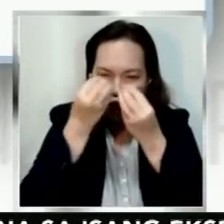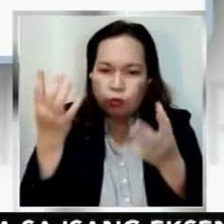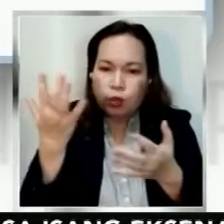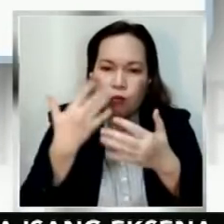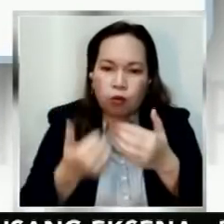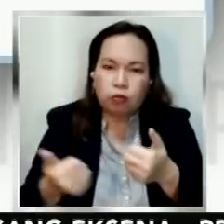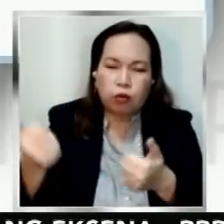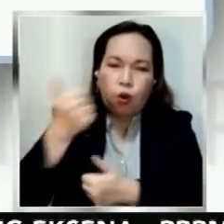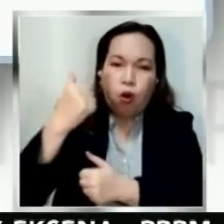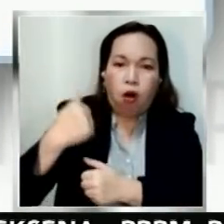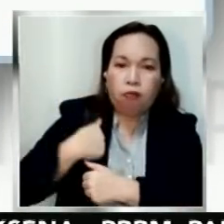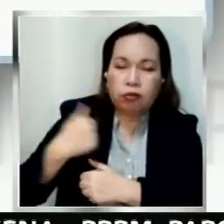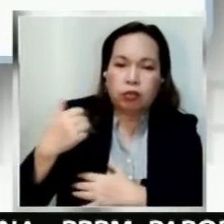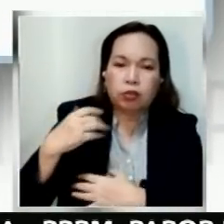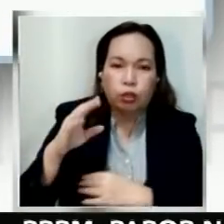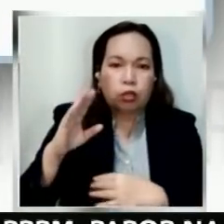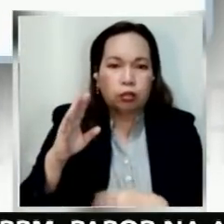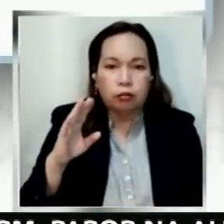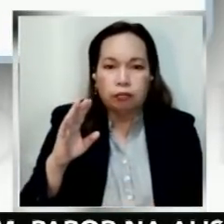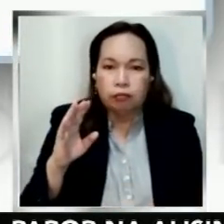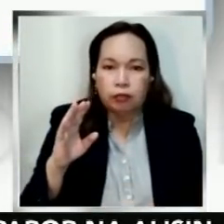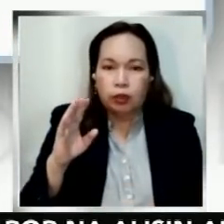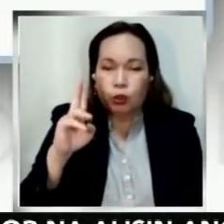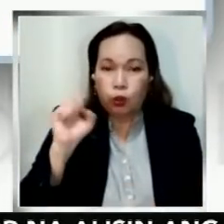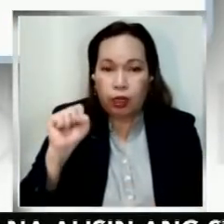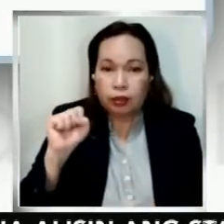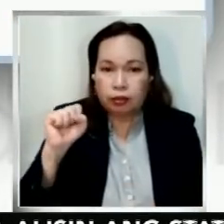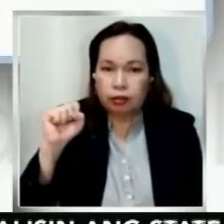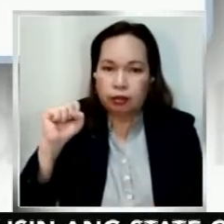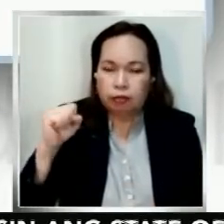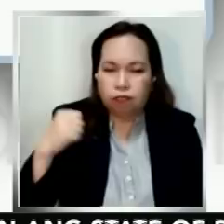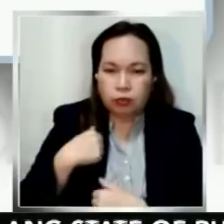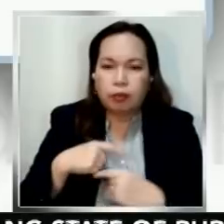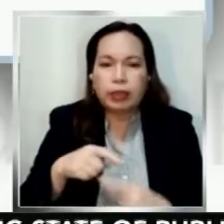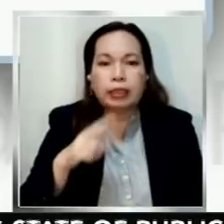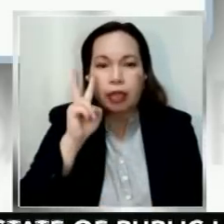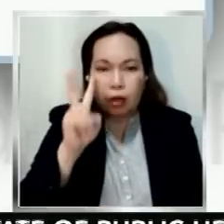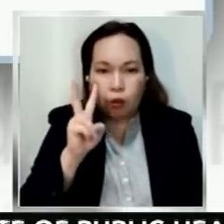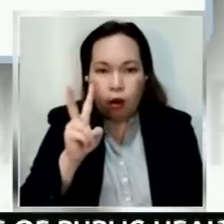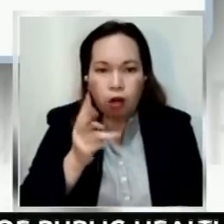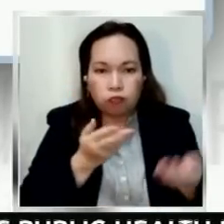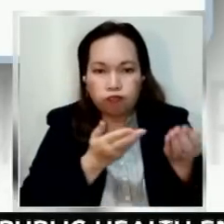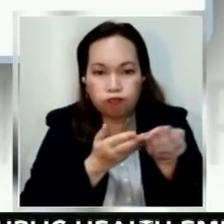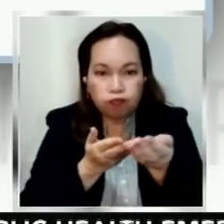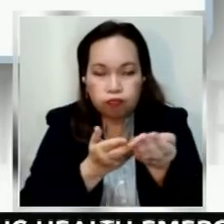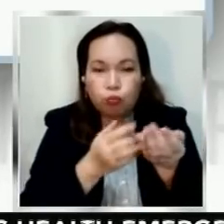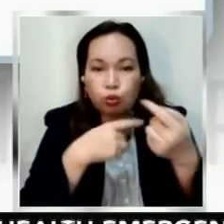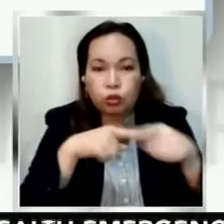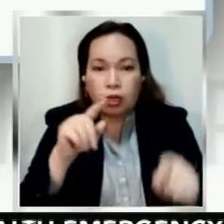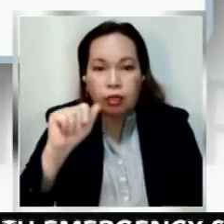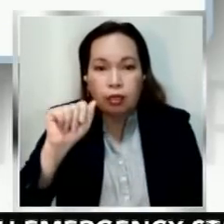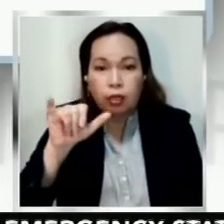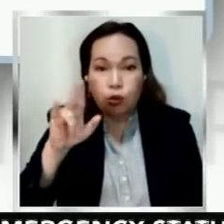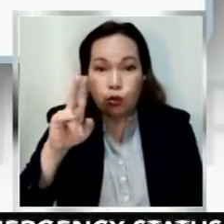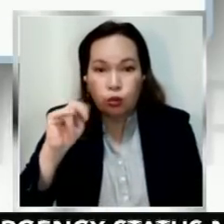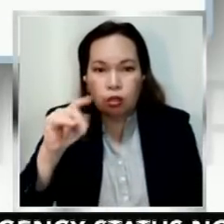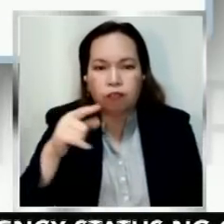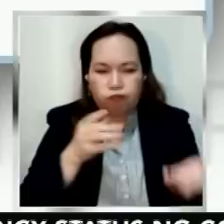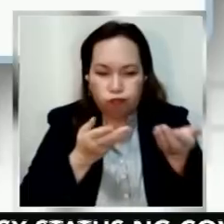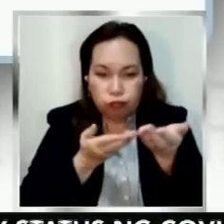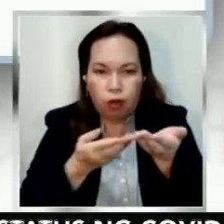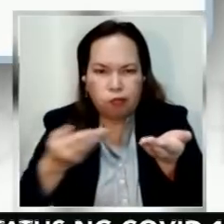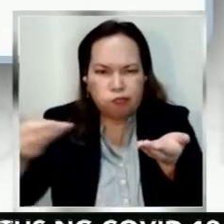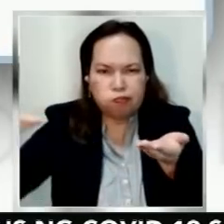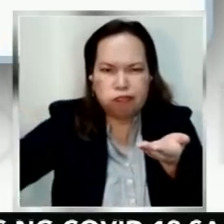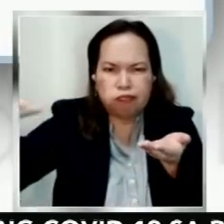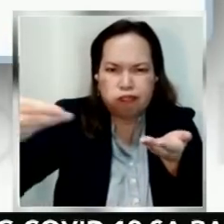dating defense attaché, sinabi niyang dalawang Coast Guard ship ng Pilipinas na patungong Ayungin Shoal ang sinilubong ng isaumunong armada ng barko ng China,